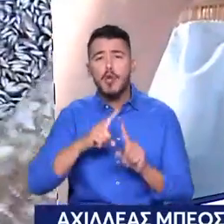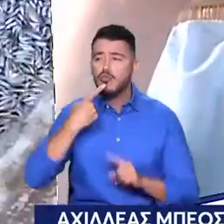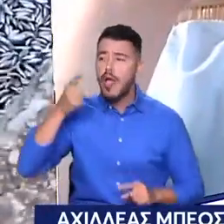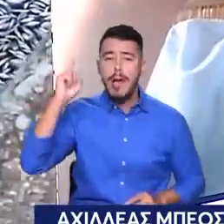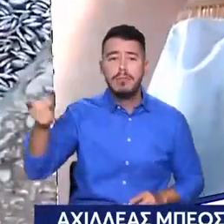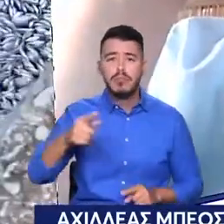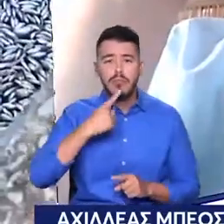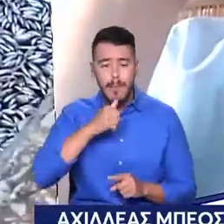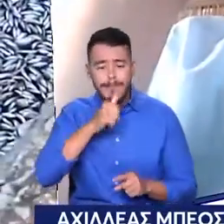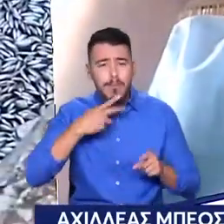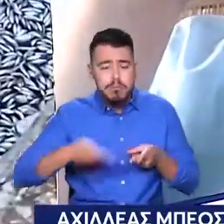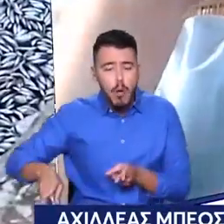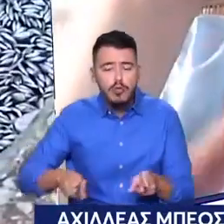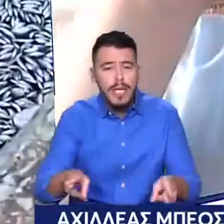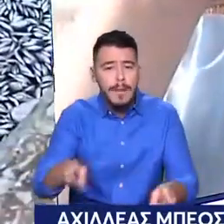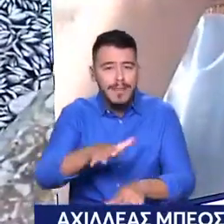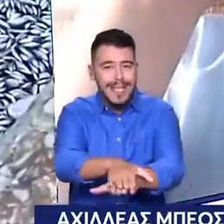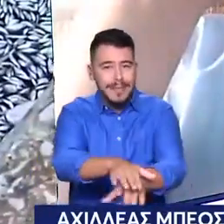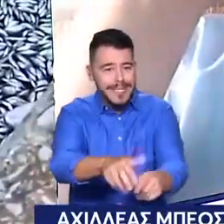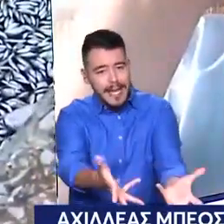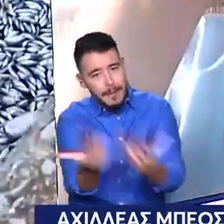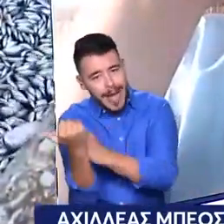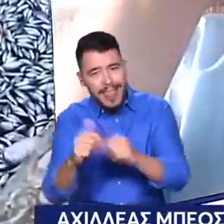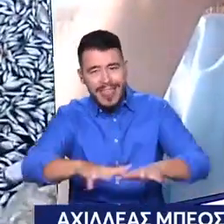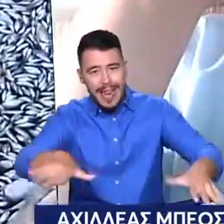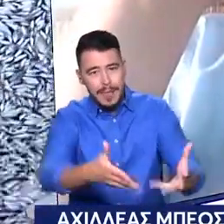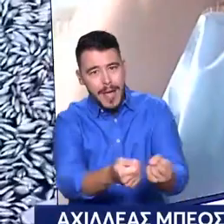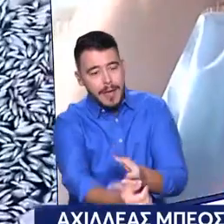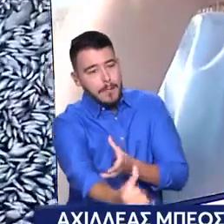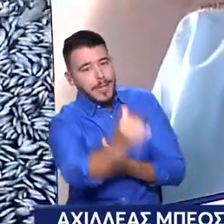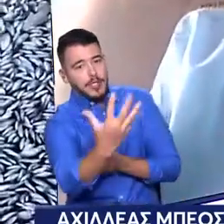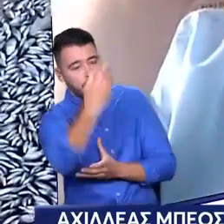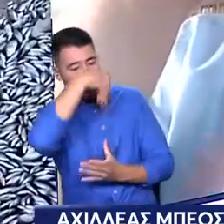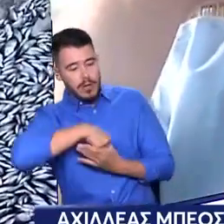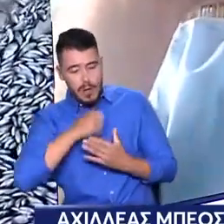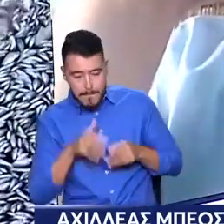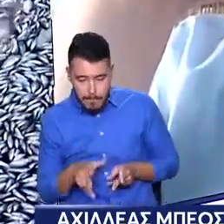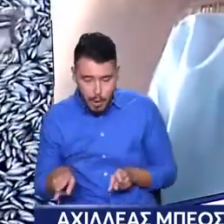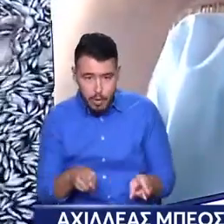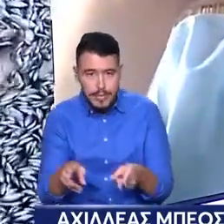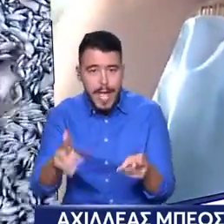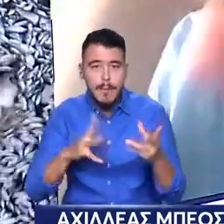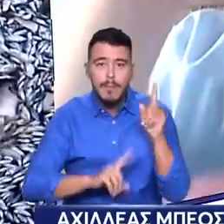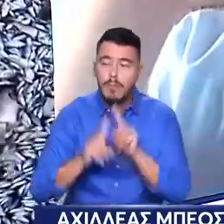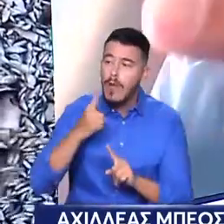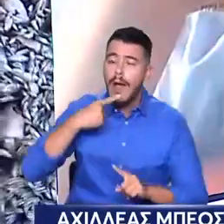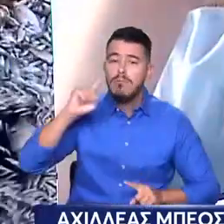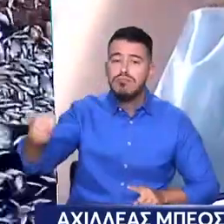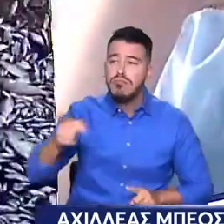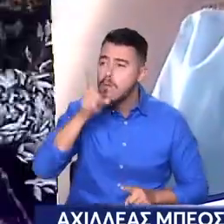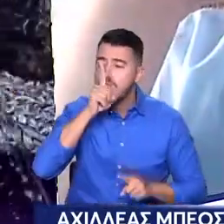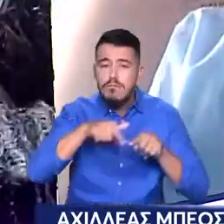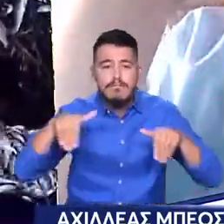Καλά, προφανώς αν έχει γίνει αυτό, ο εργολάβος κάποια σύμβαση έχει, γιατί αυτό που κάνει το κάνει με κάποια εργολαβία την οποία έχει πάρει.